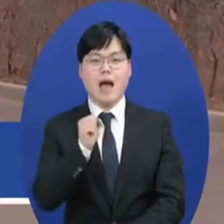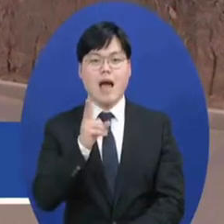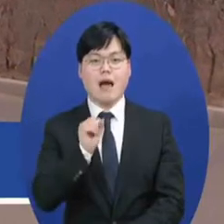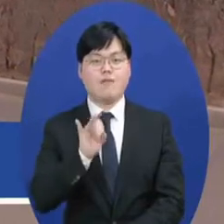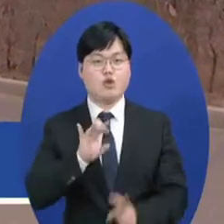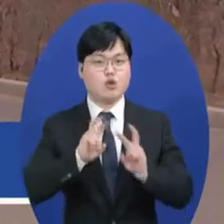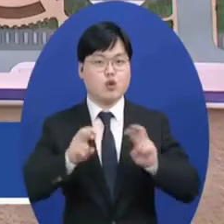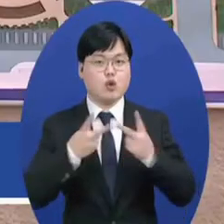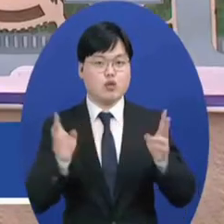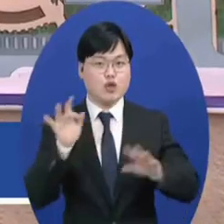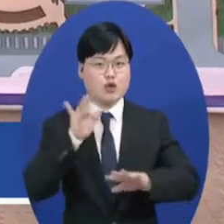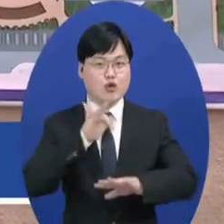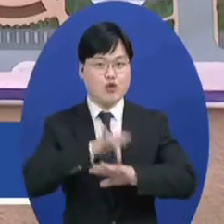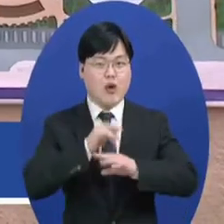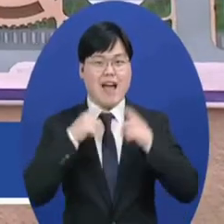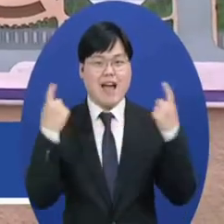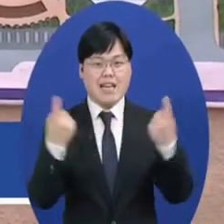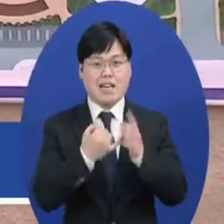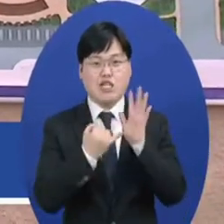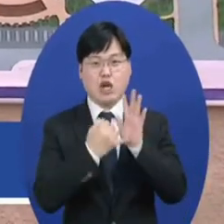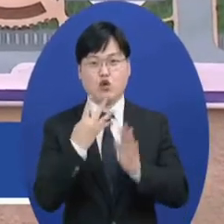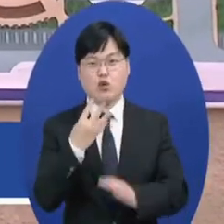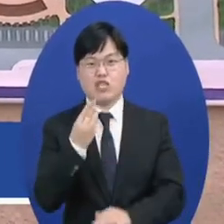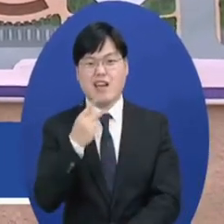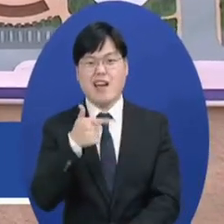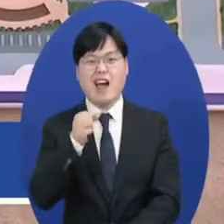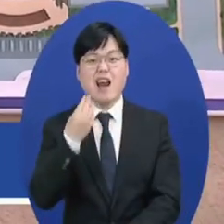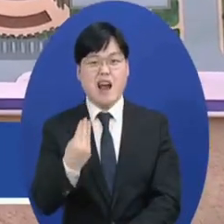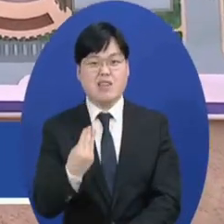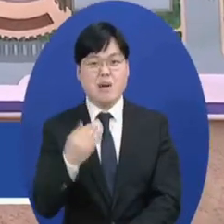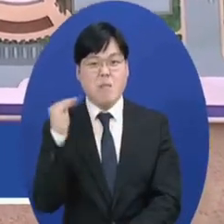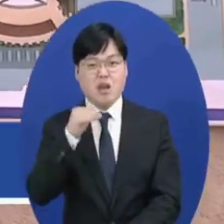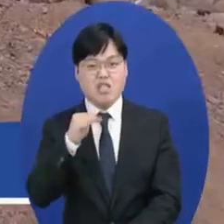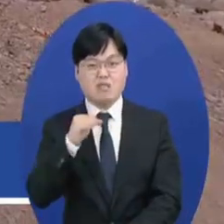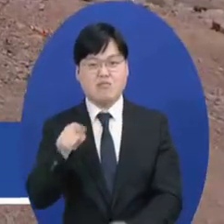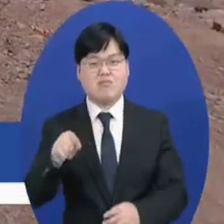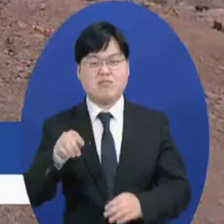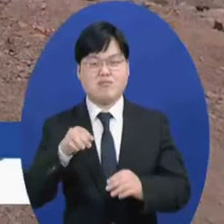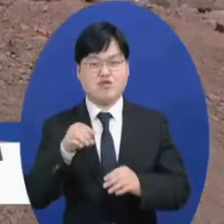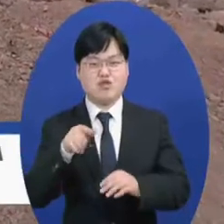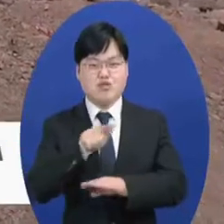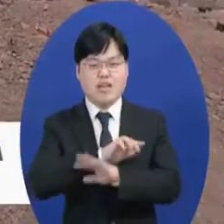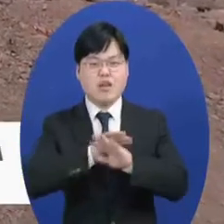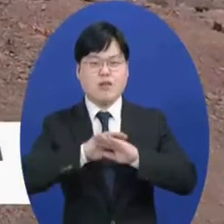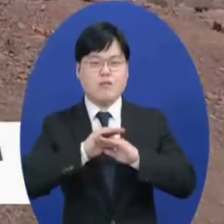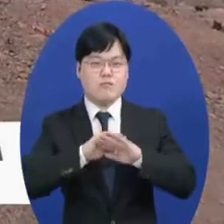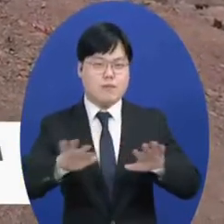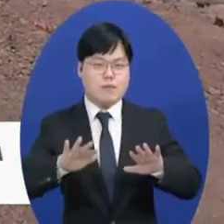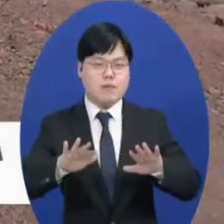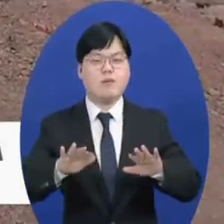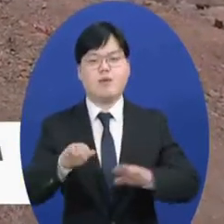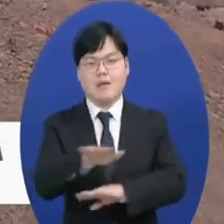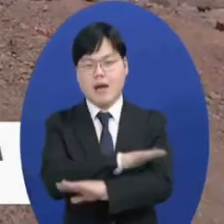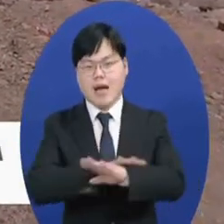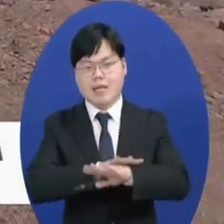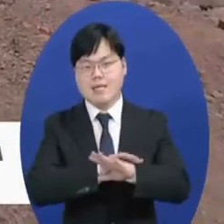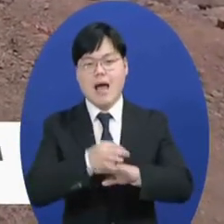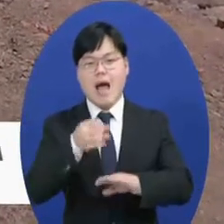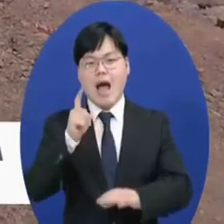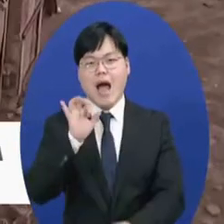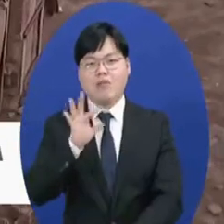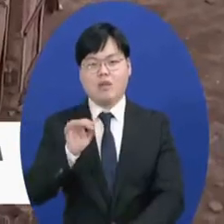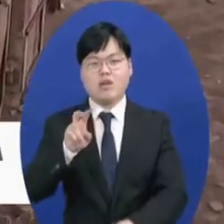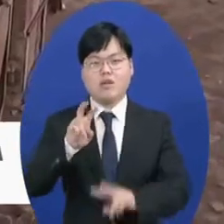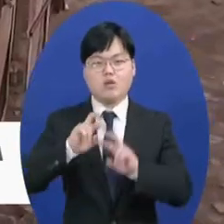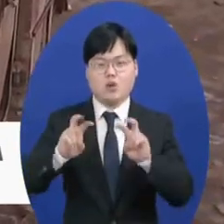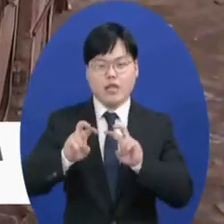Хавдар судлалын үндэсний төвийн хашаанд доторх 64 гаражийг холбоотох журмын дагуу эзэмшигчтэй тохирсон чөлөөлснөөр энэ хэсэгт хавдрын эрт хэлрүүлгийн төвийг барих боломж